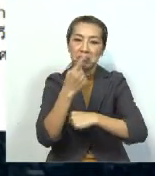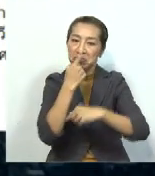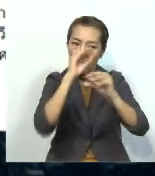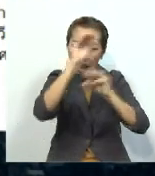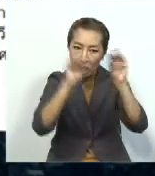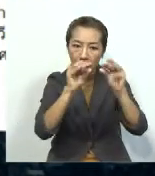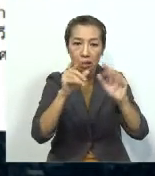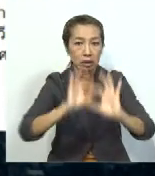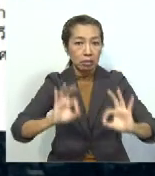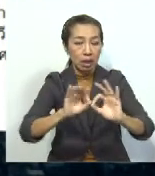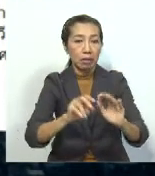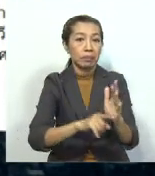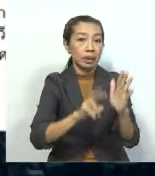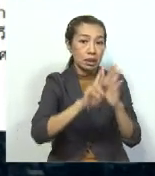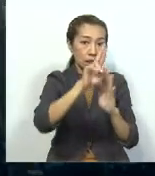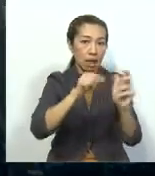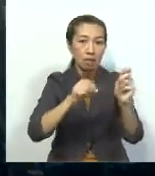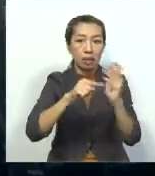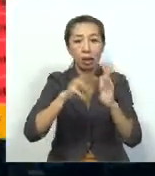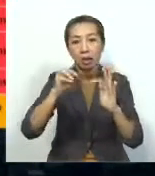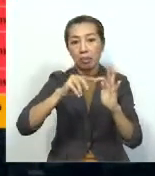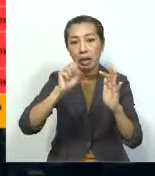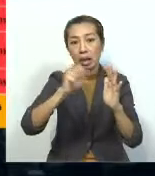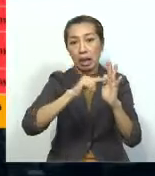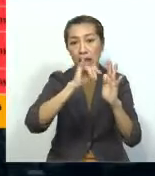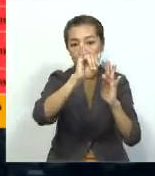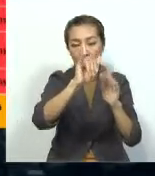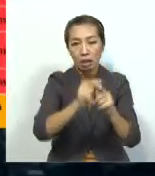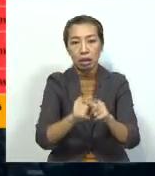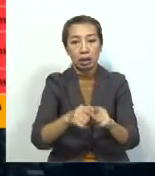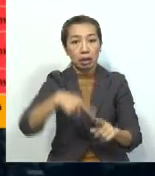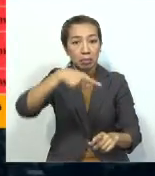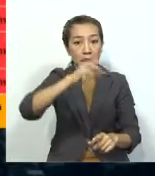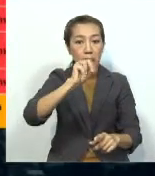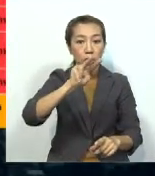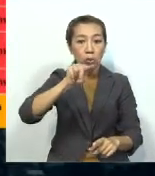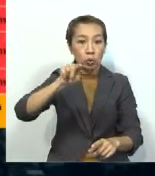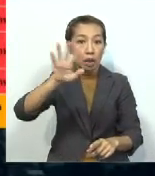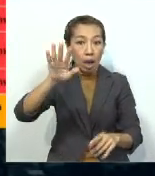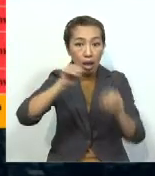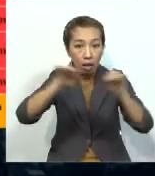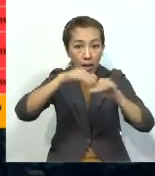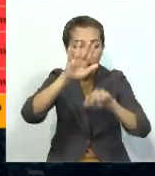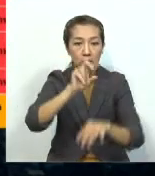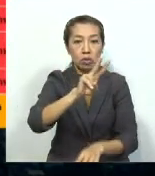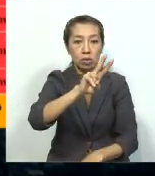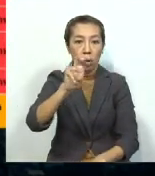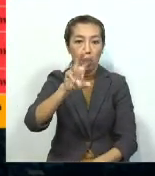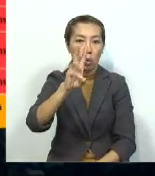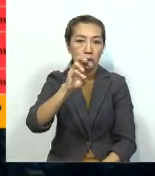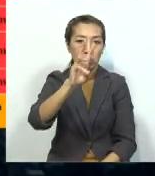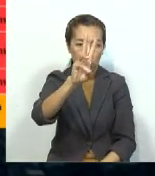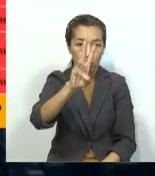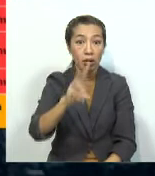ที่ตำบลเวียงพังคำอำเภอแม่สายจังหวัดเชียงรายฝุ่นละออง PM 2.5 ขึ้นไปเท่านี้นะคะ266ไมโครกรัมน